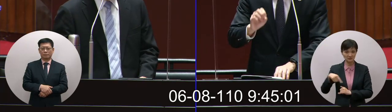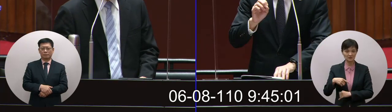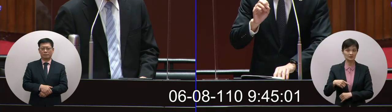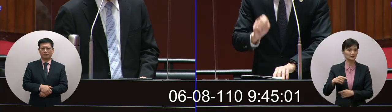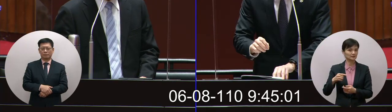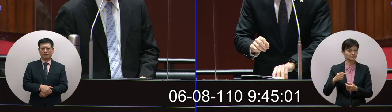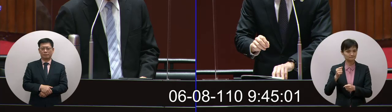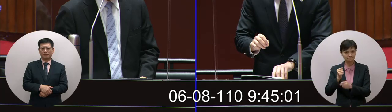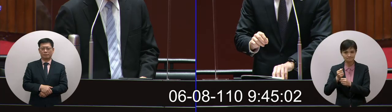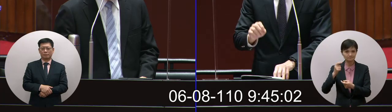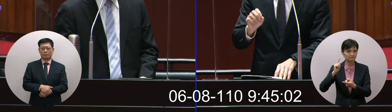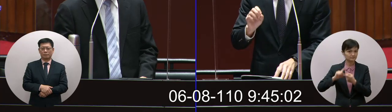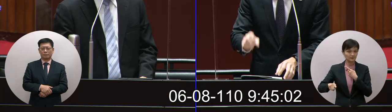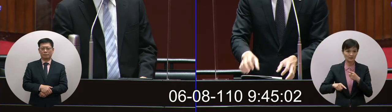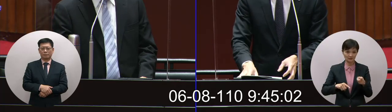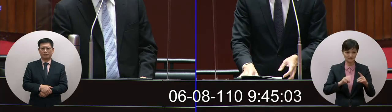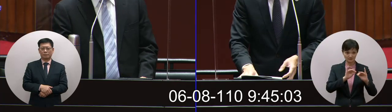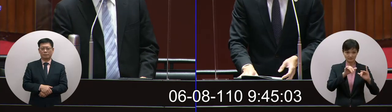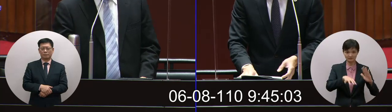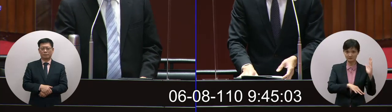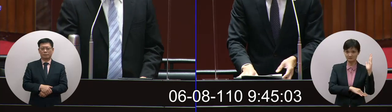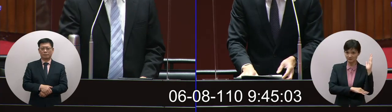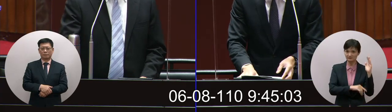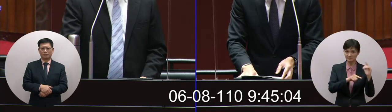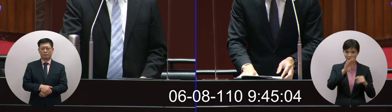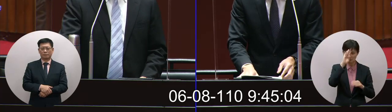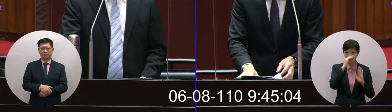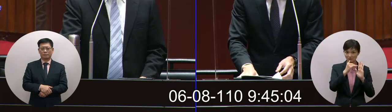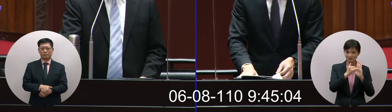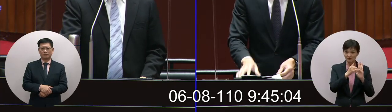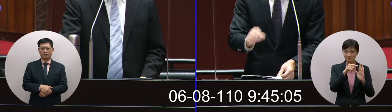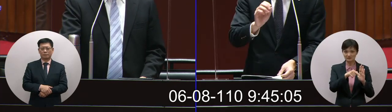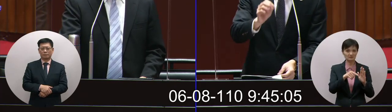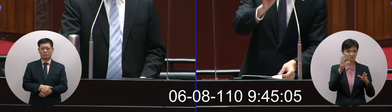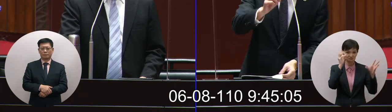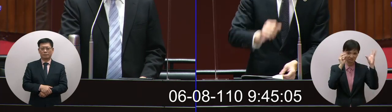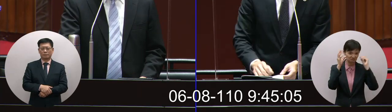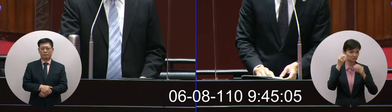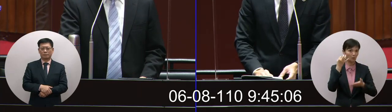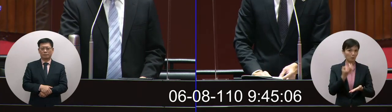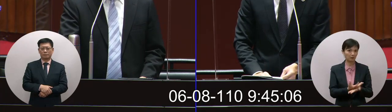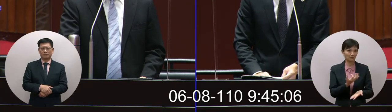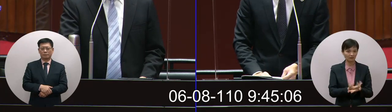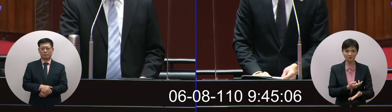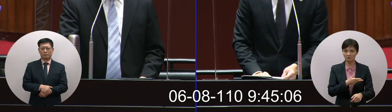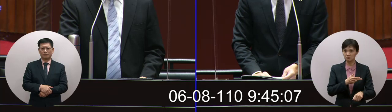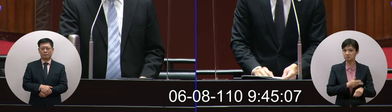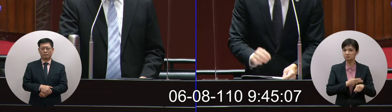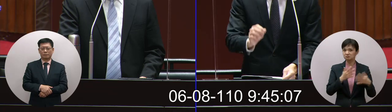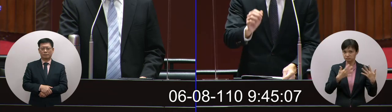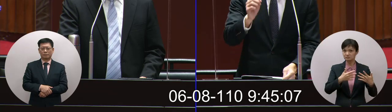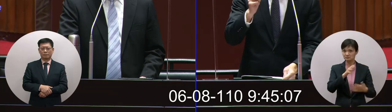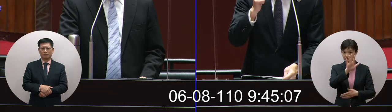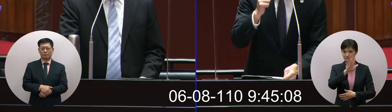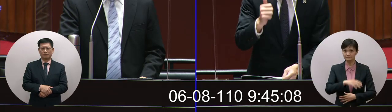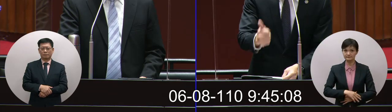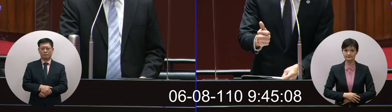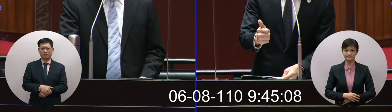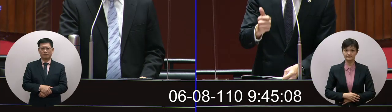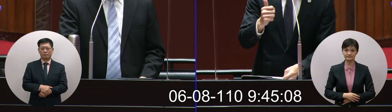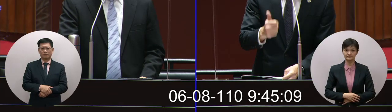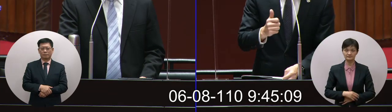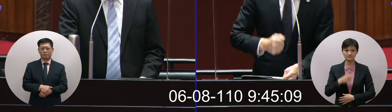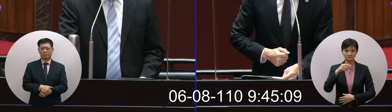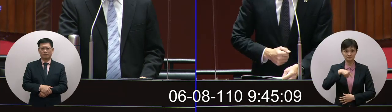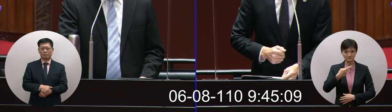这个防疫的想法吼，也是防疫的知识。拢做问题。另外，头拄啊，其实院长嘛有讲到啦吼，咱